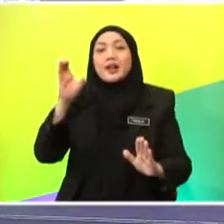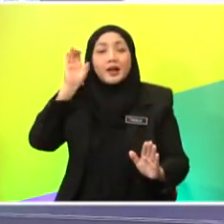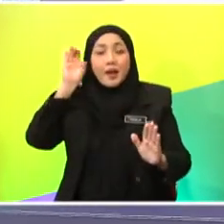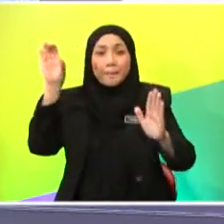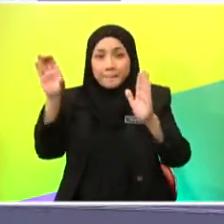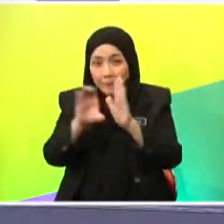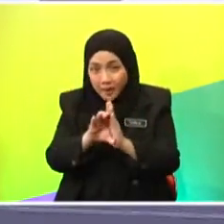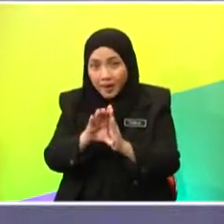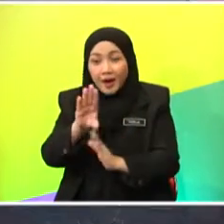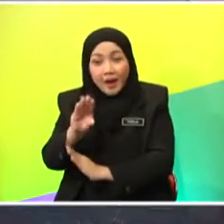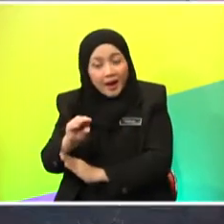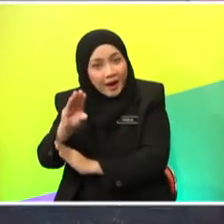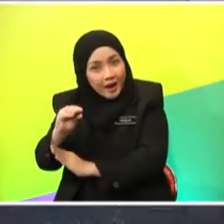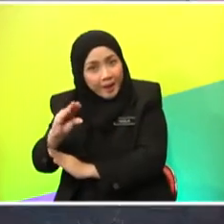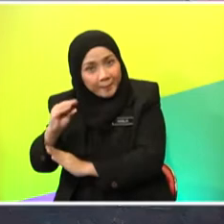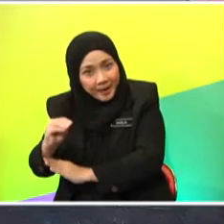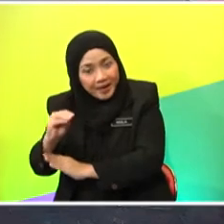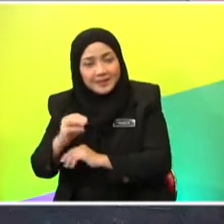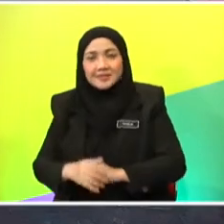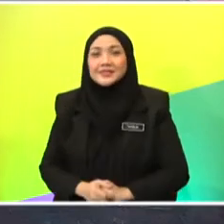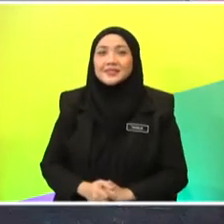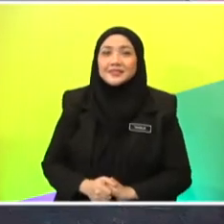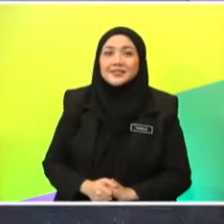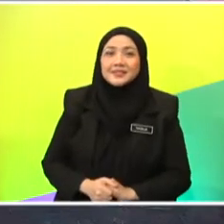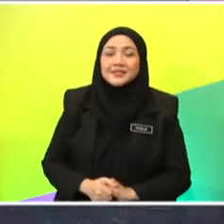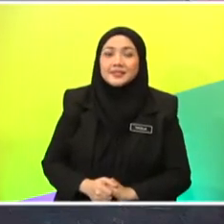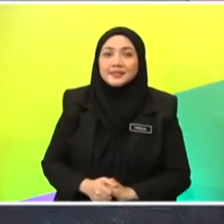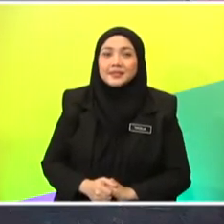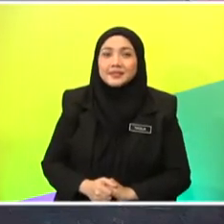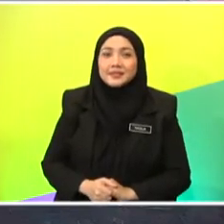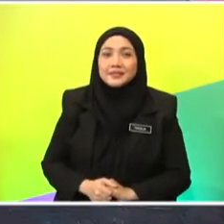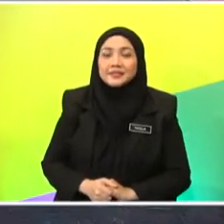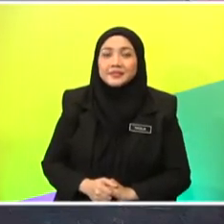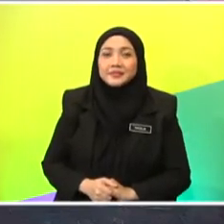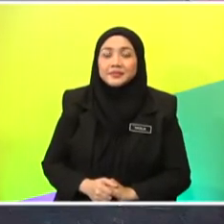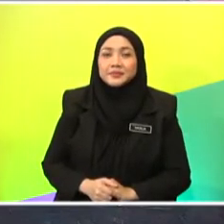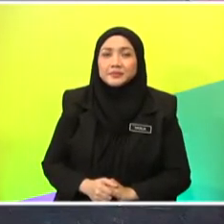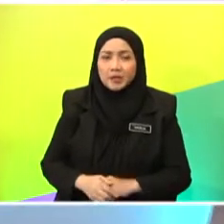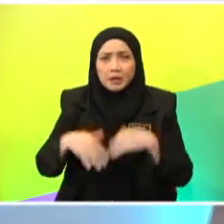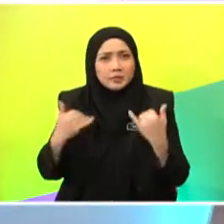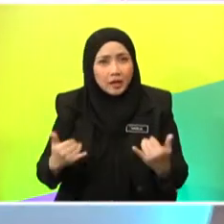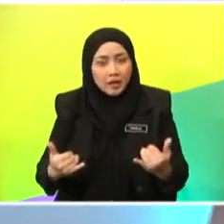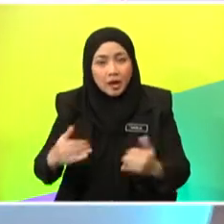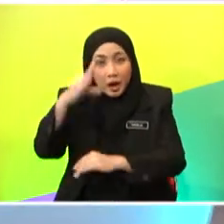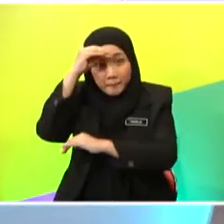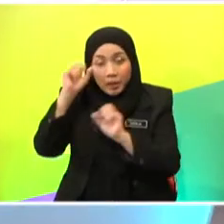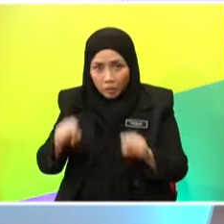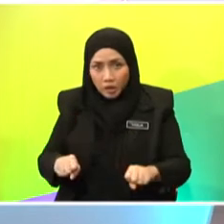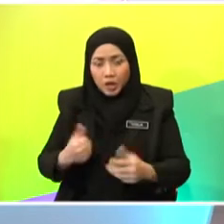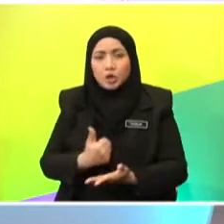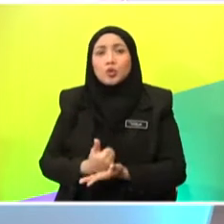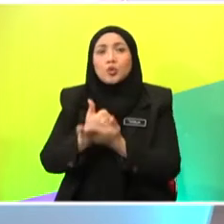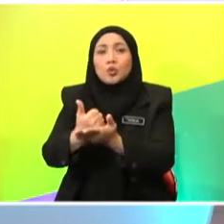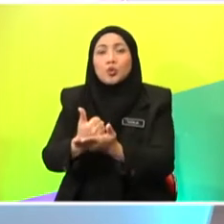betul-betul ke Ami cc Oke betul-betul Ah boleh tak Hakim tolong cek gue lagi dan